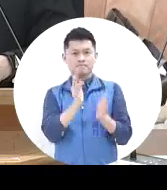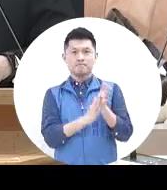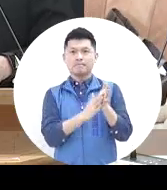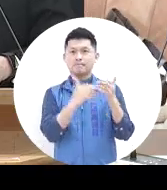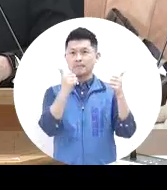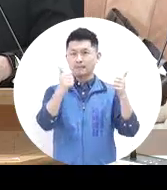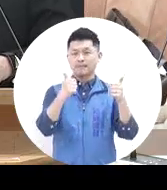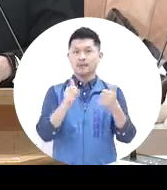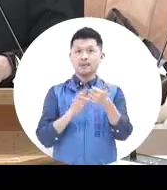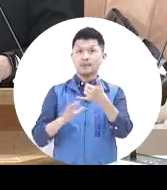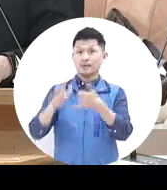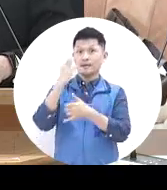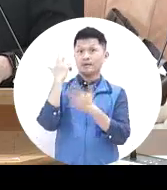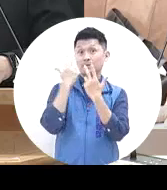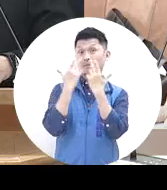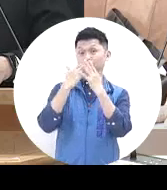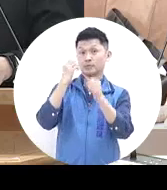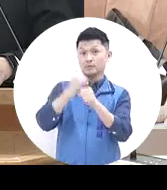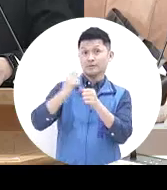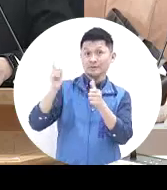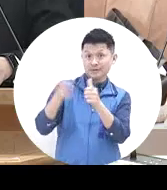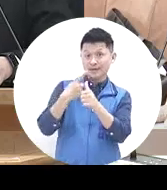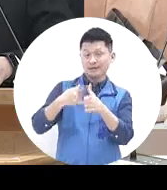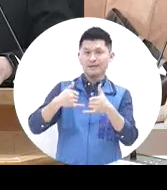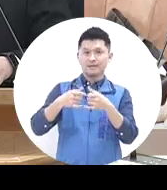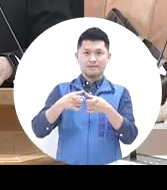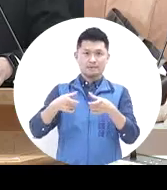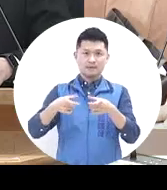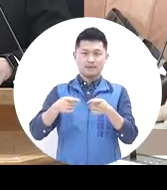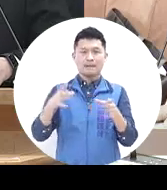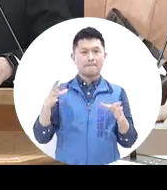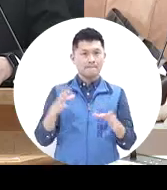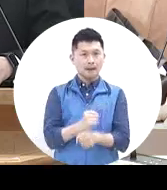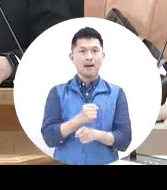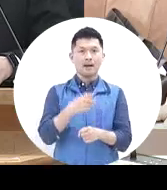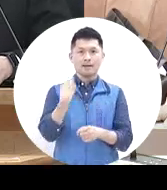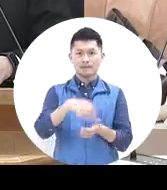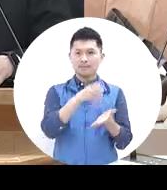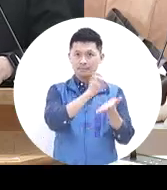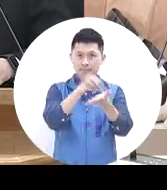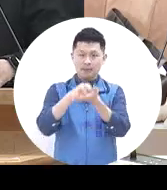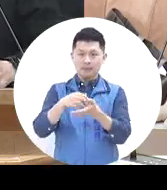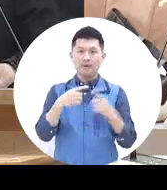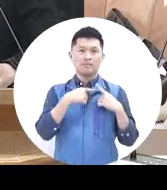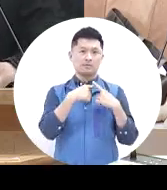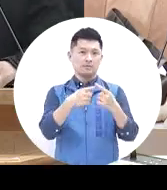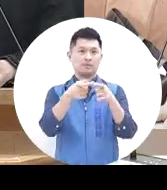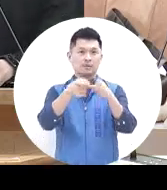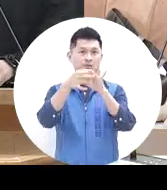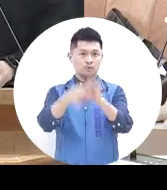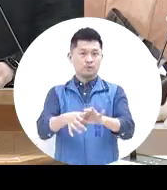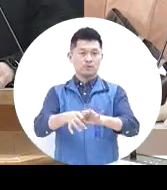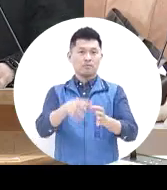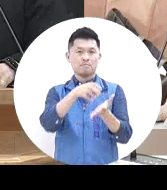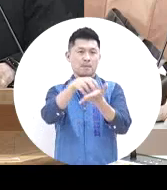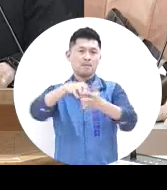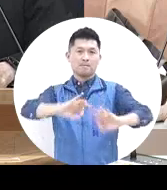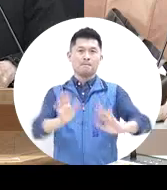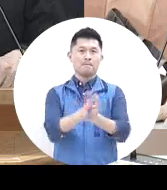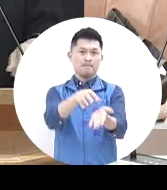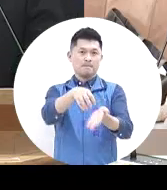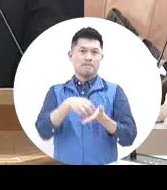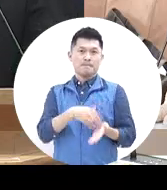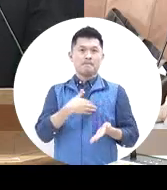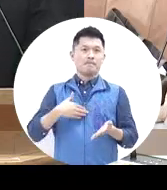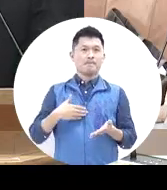省新北市头一个做健保卡医师要订办，就是来公所，马上办，马上领，安尼